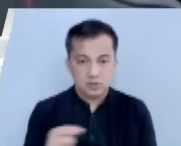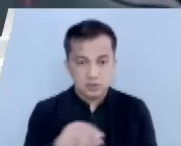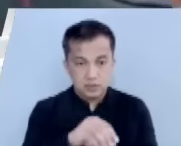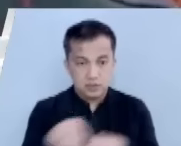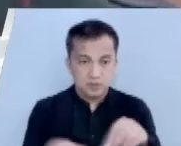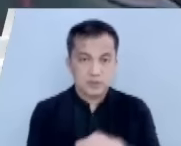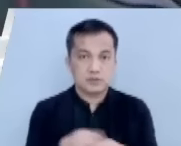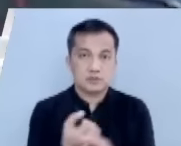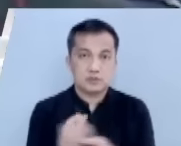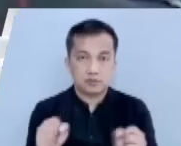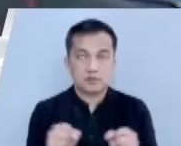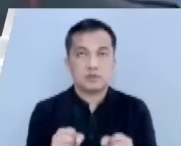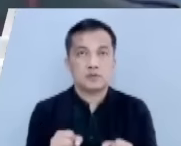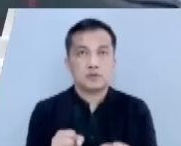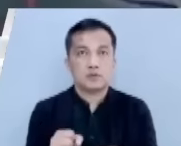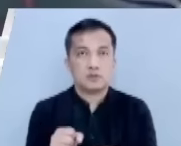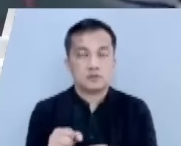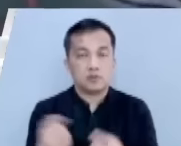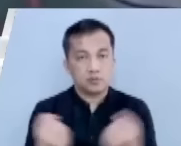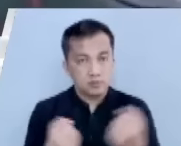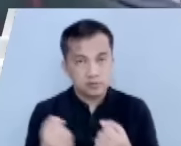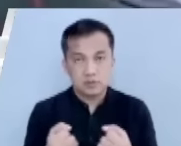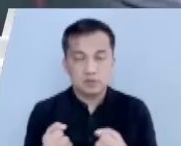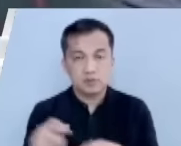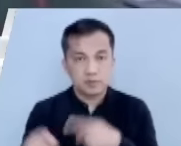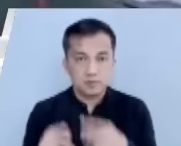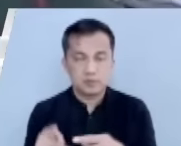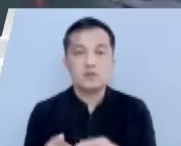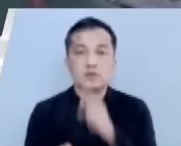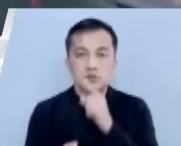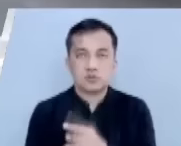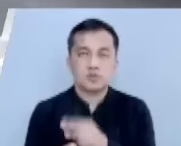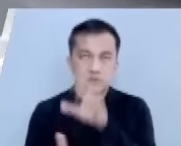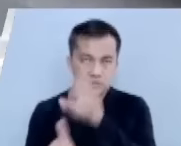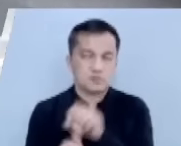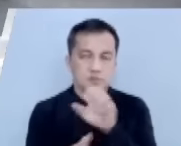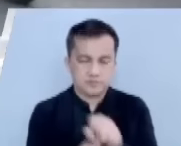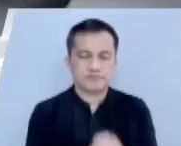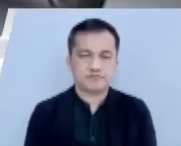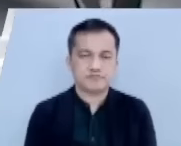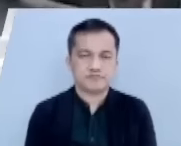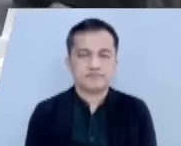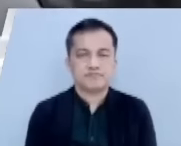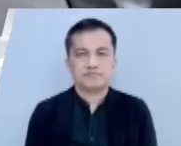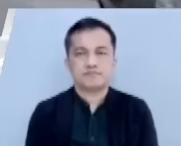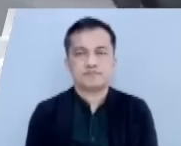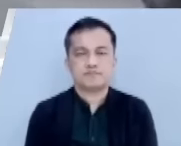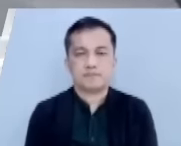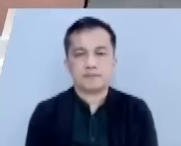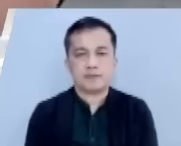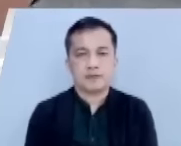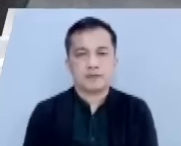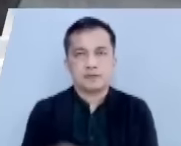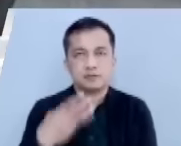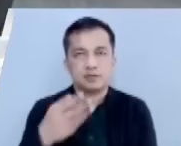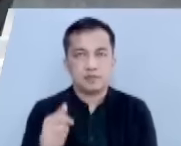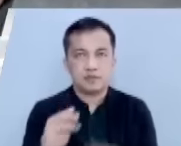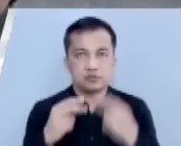mga co-motorists, eh definitely if we have to apprehend them, we will apprehend pa rin. Para sa GMA Integrated News,